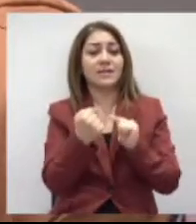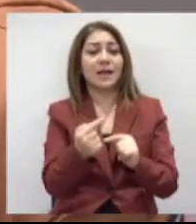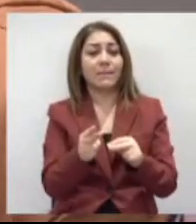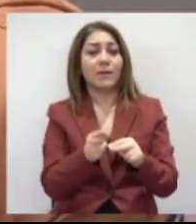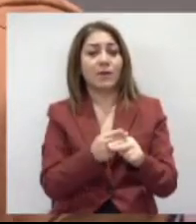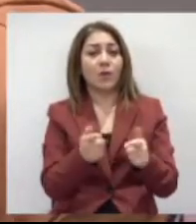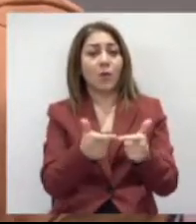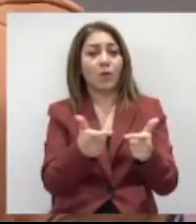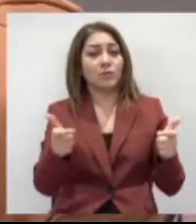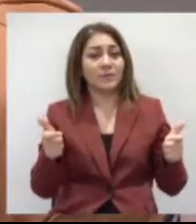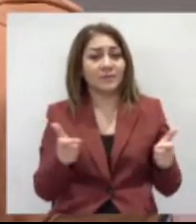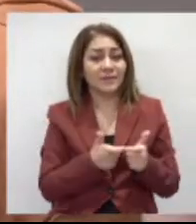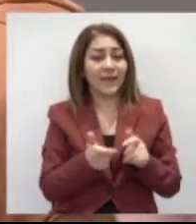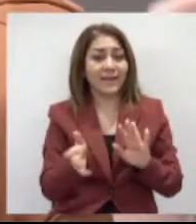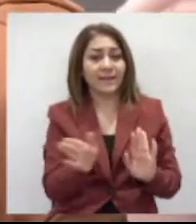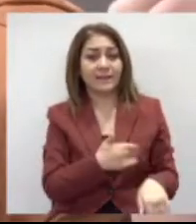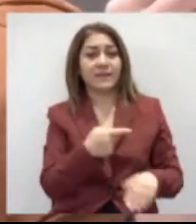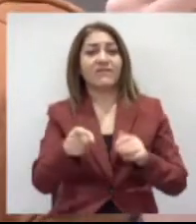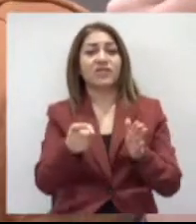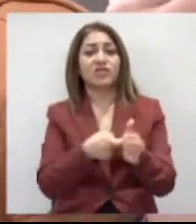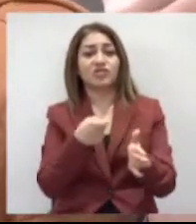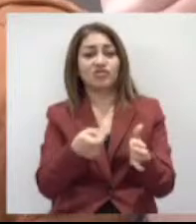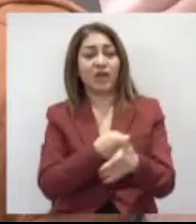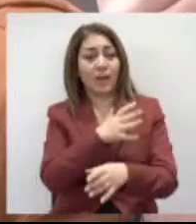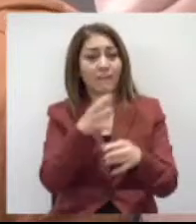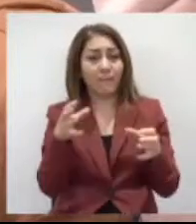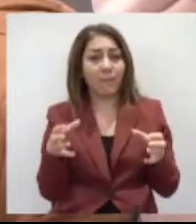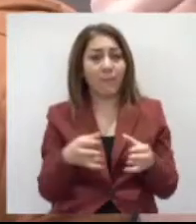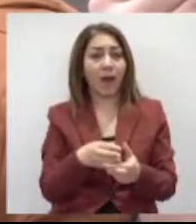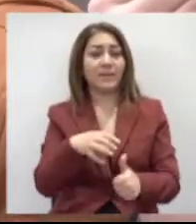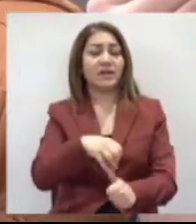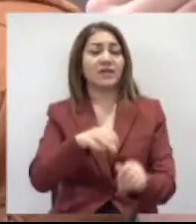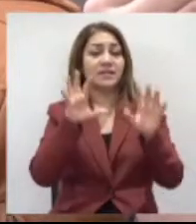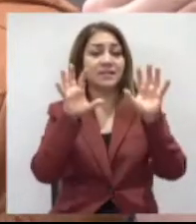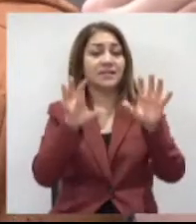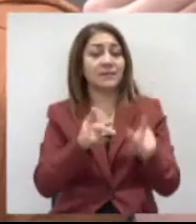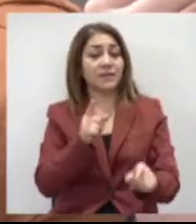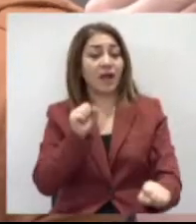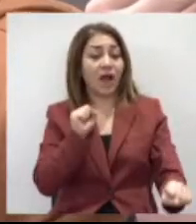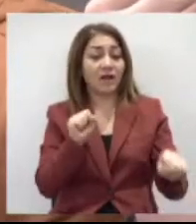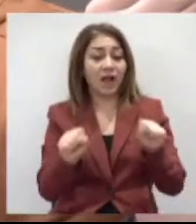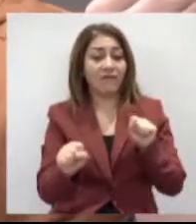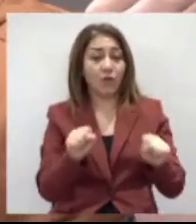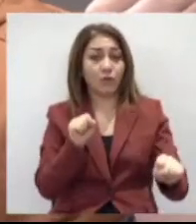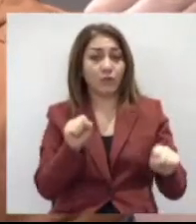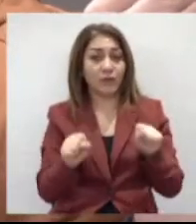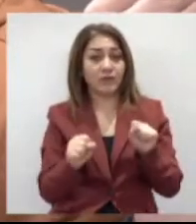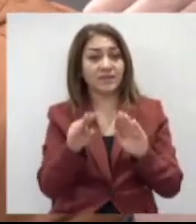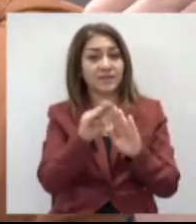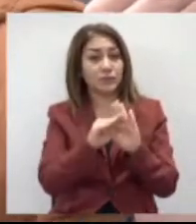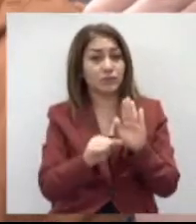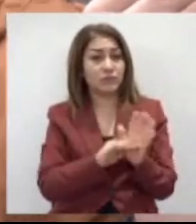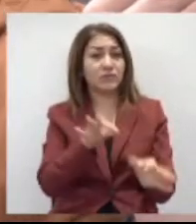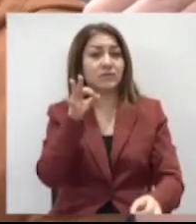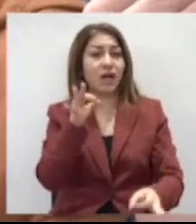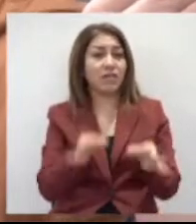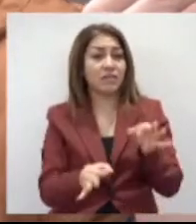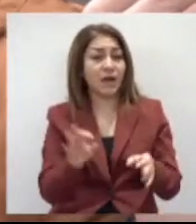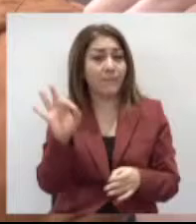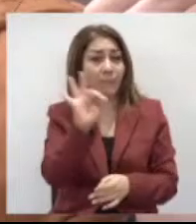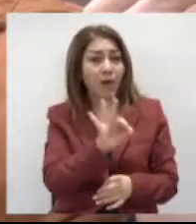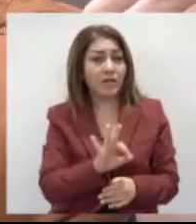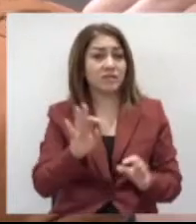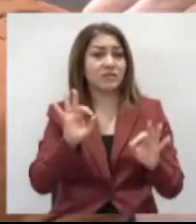քնչական մարմինների որպես դրան սահմանադրական կարգավորման սկզբունքներ, այնպես ինչպես ուրեմն դատարանի վերաբերյալ